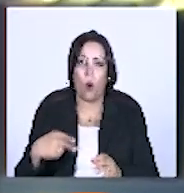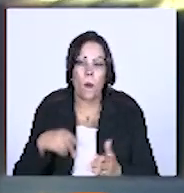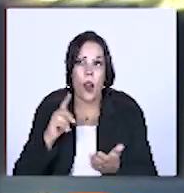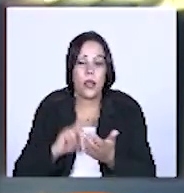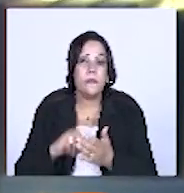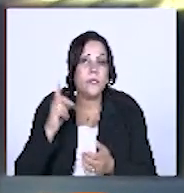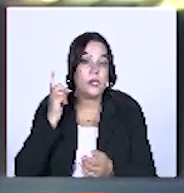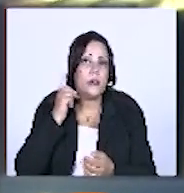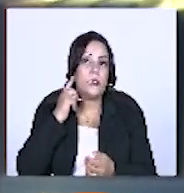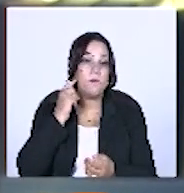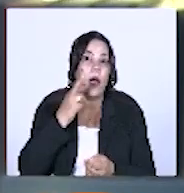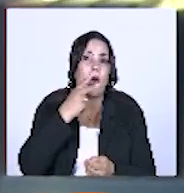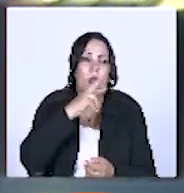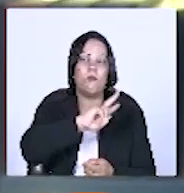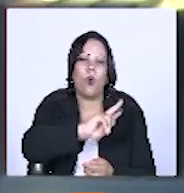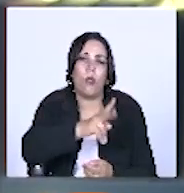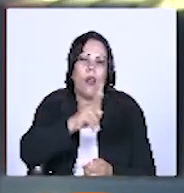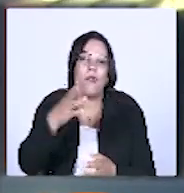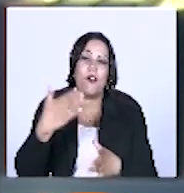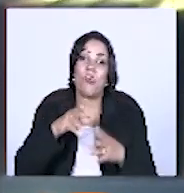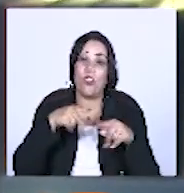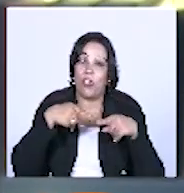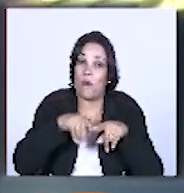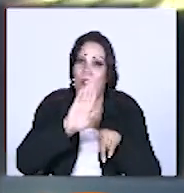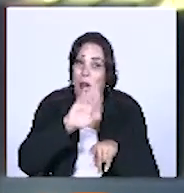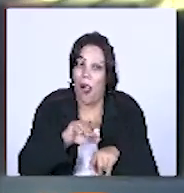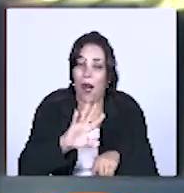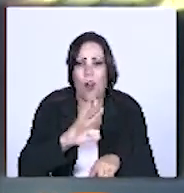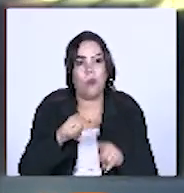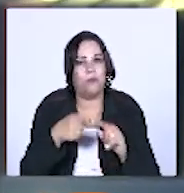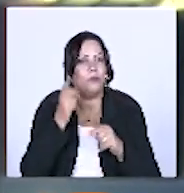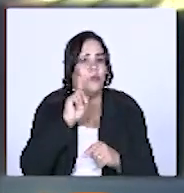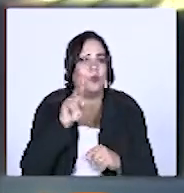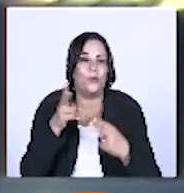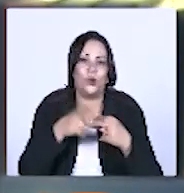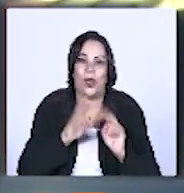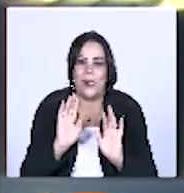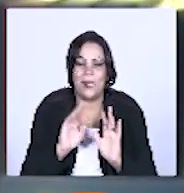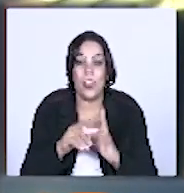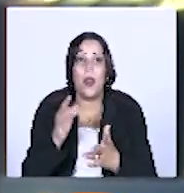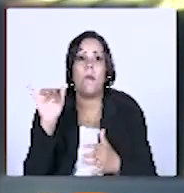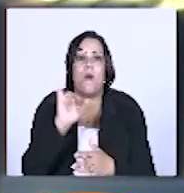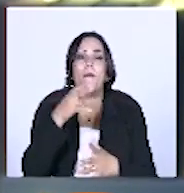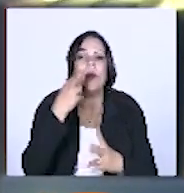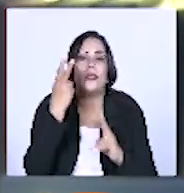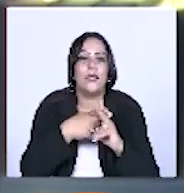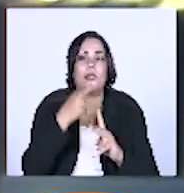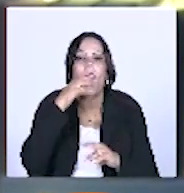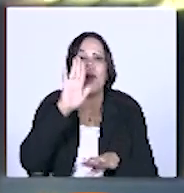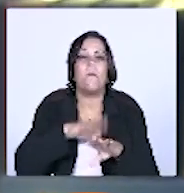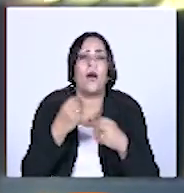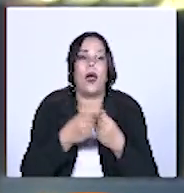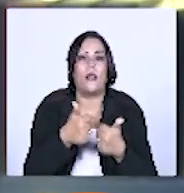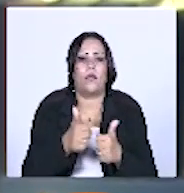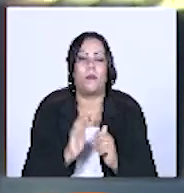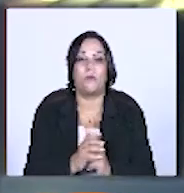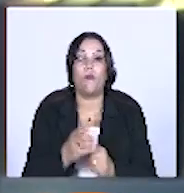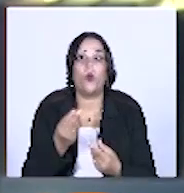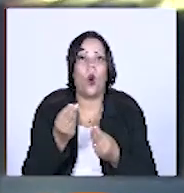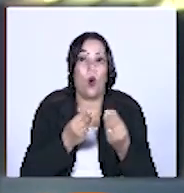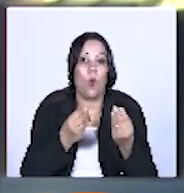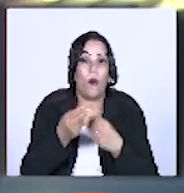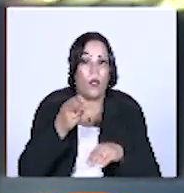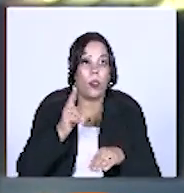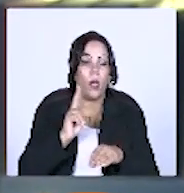لاراء مختلفه قد تتفق اوقد تختلف معاه لكن المهم ان الناس تعبر عن وجهه نظرها حوار